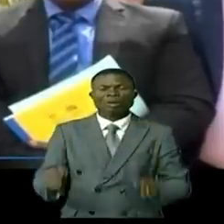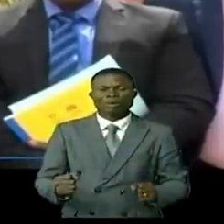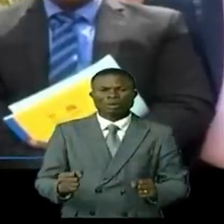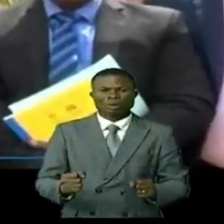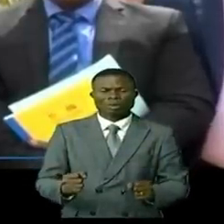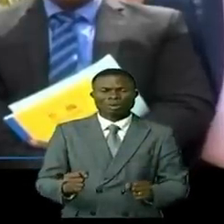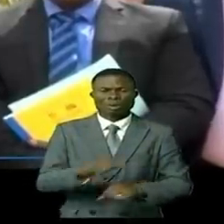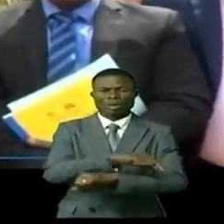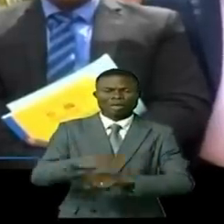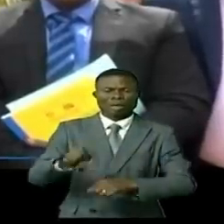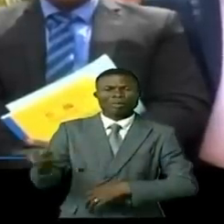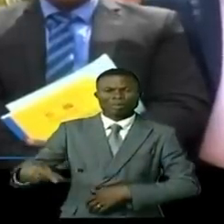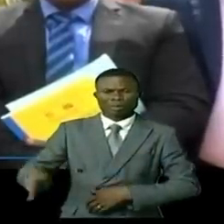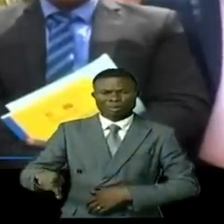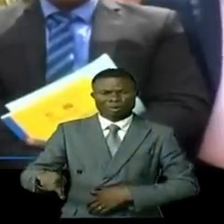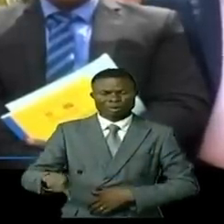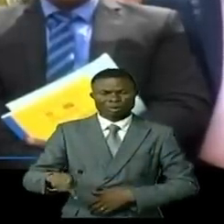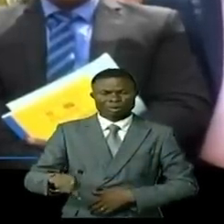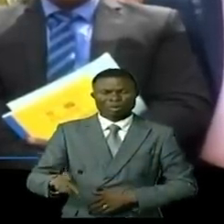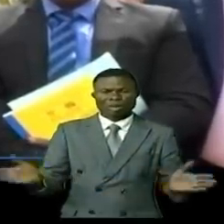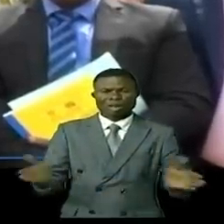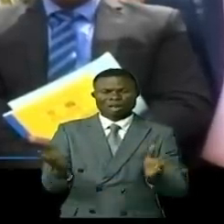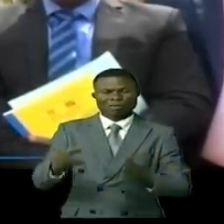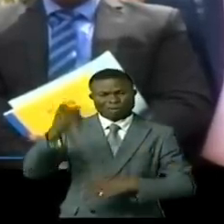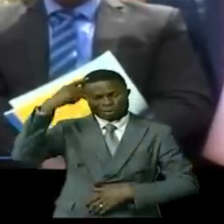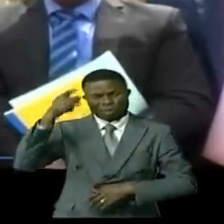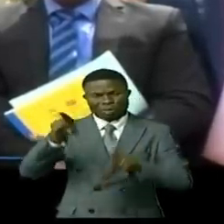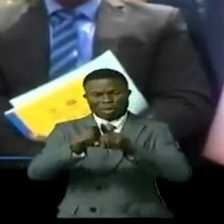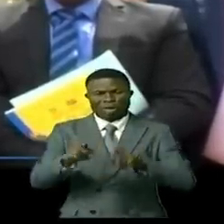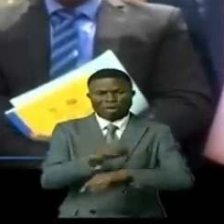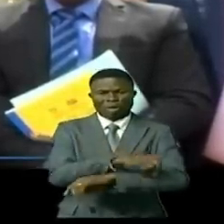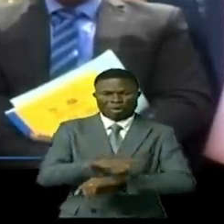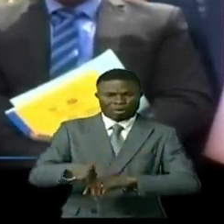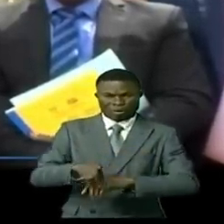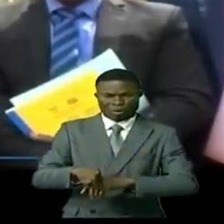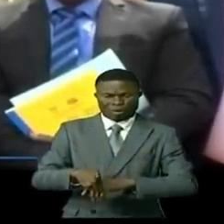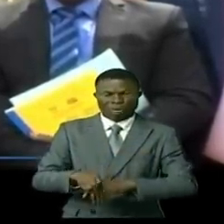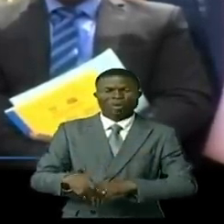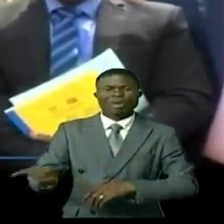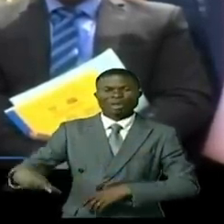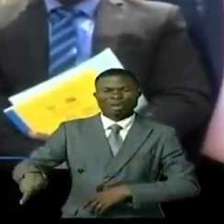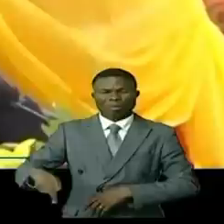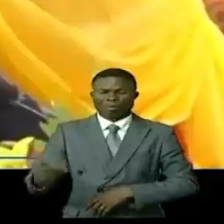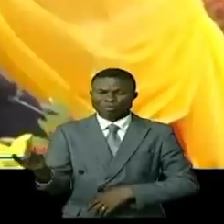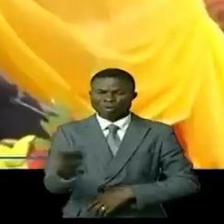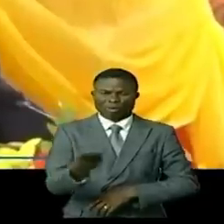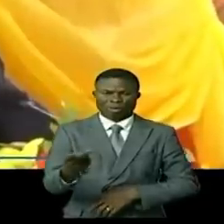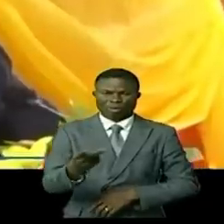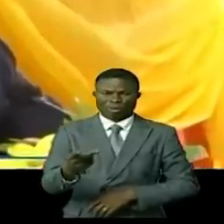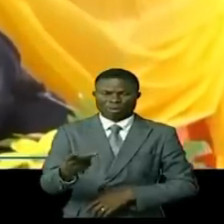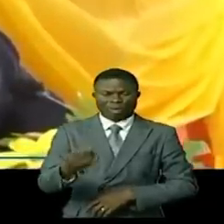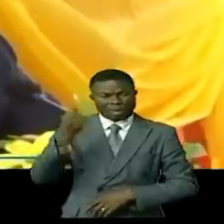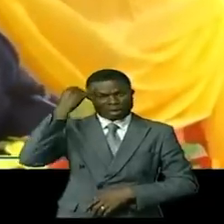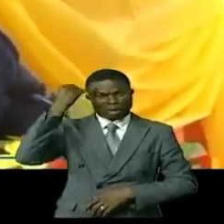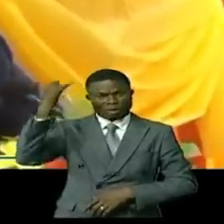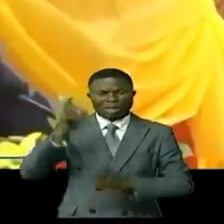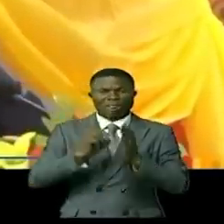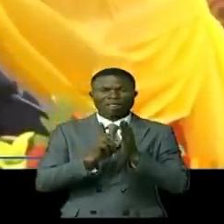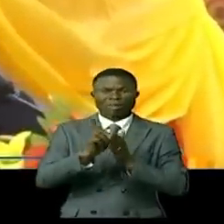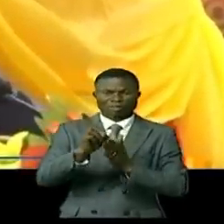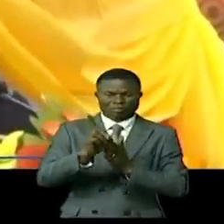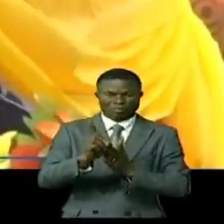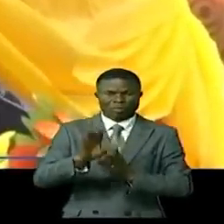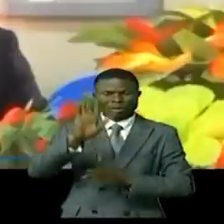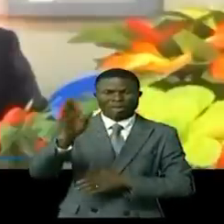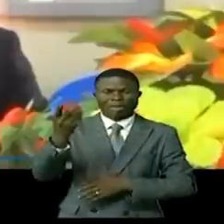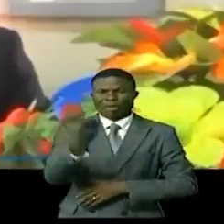institutions provinciales, le fonctionnement politique et administratif de leurs institutions sœurs, les initiatives de développement de leurs